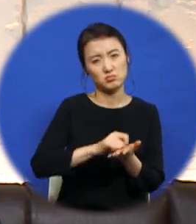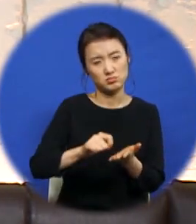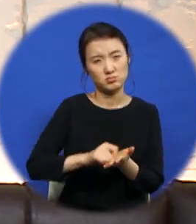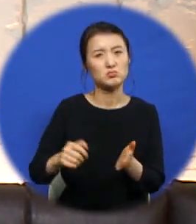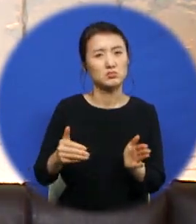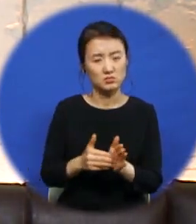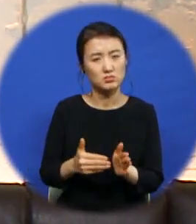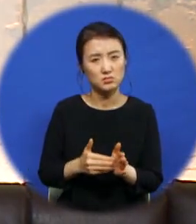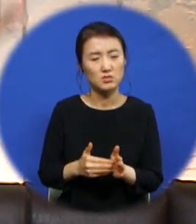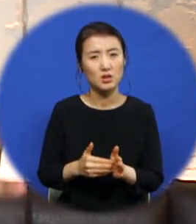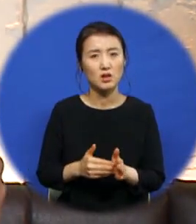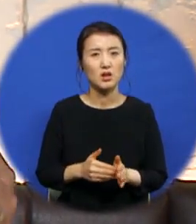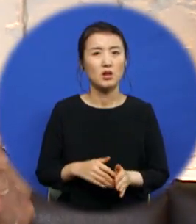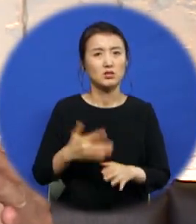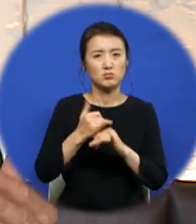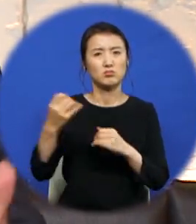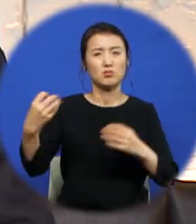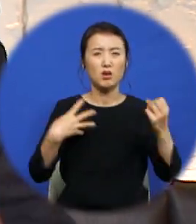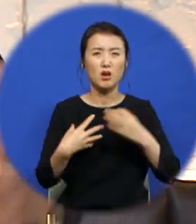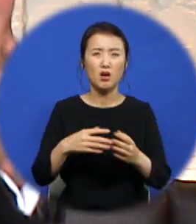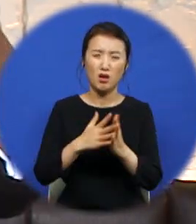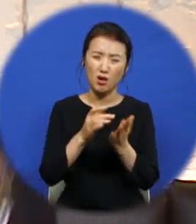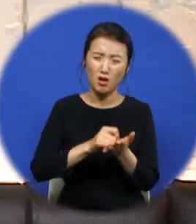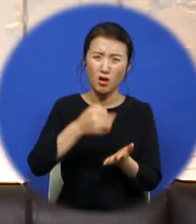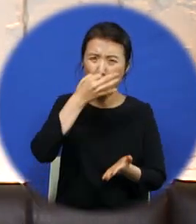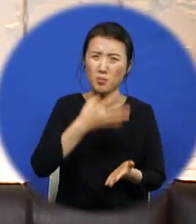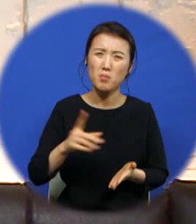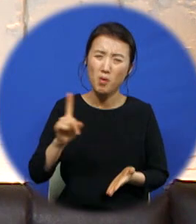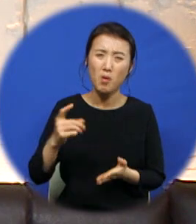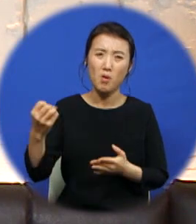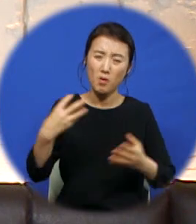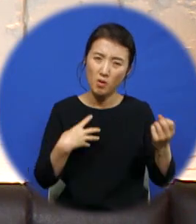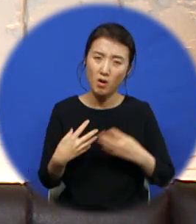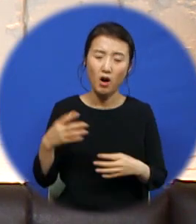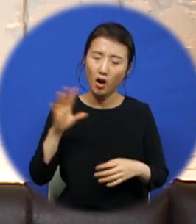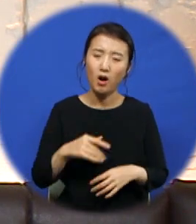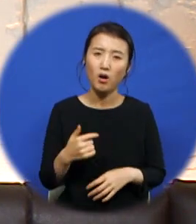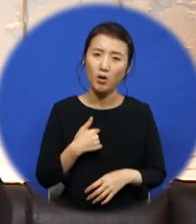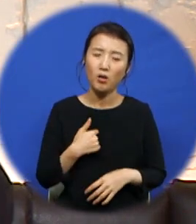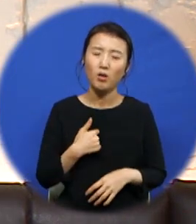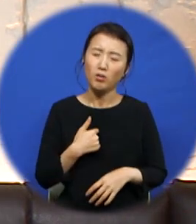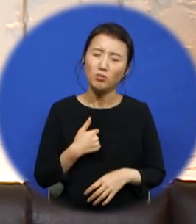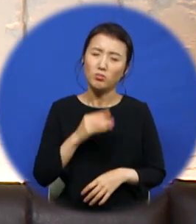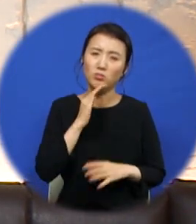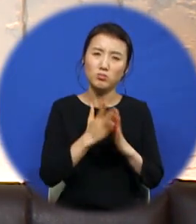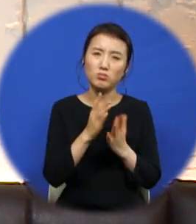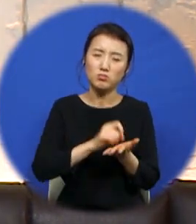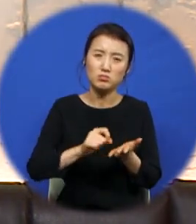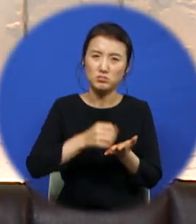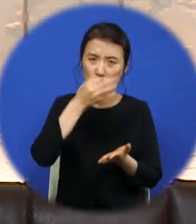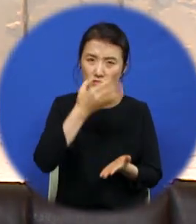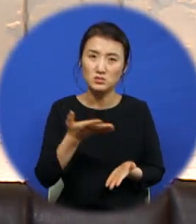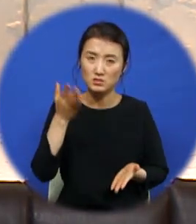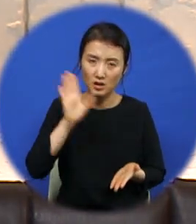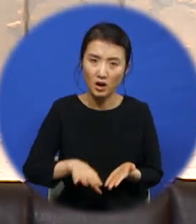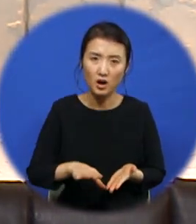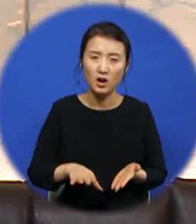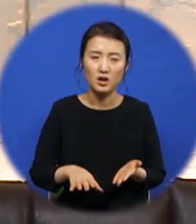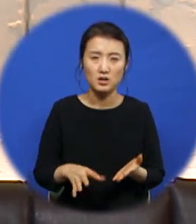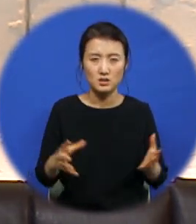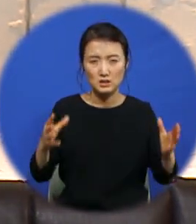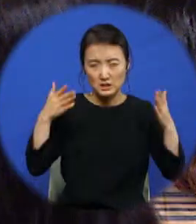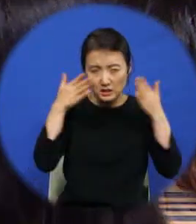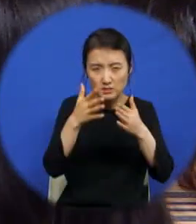힘듭니다 처음에 도면을 만든 다음에 집중적인 그런 추진 적이나 이렇게 완결 하는 능력이 없음 책을 계속 낼 수가